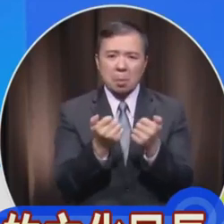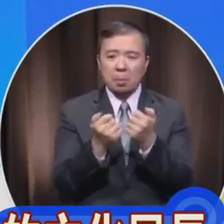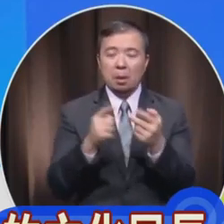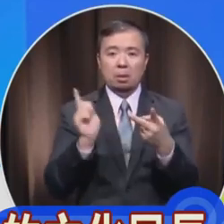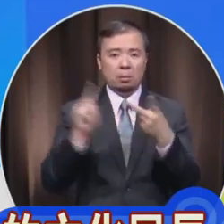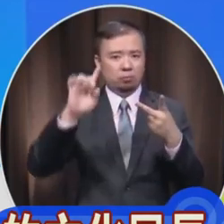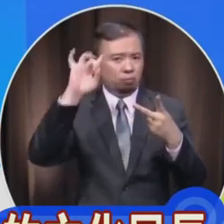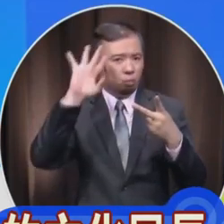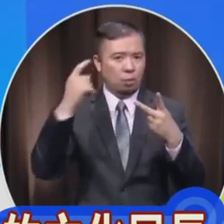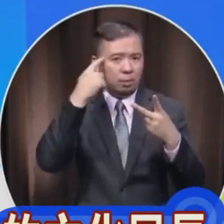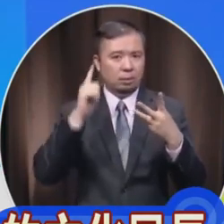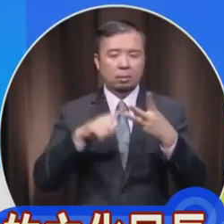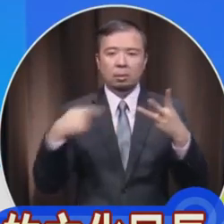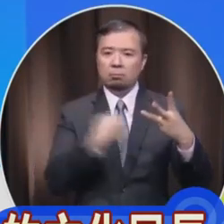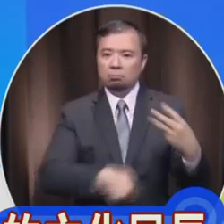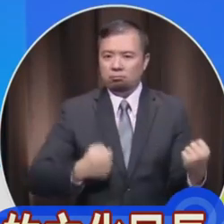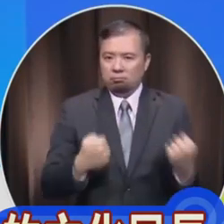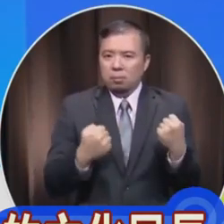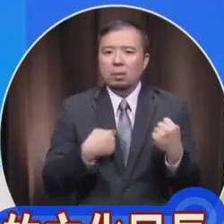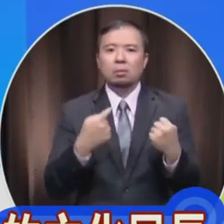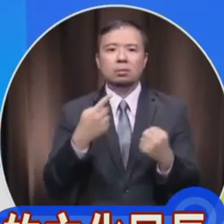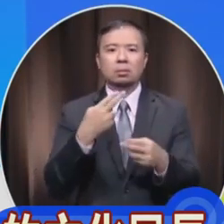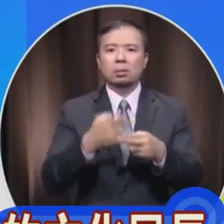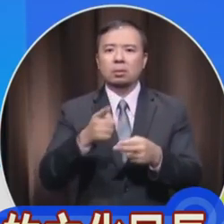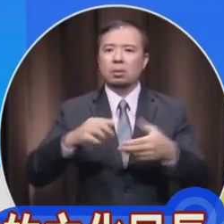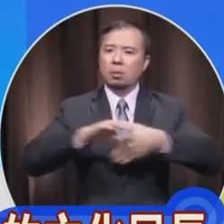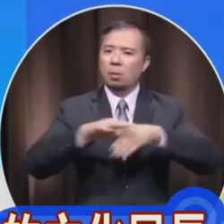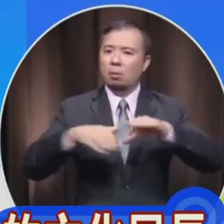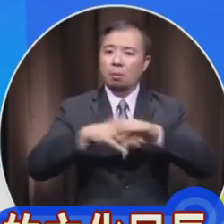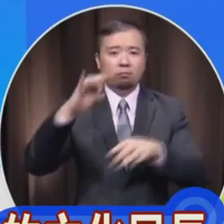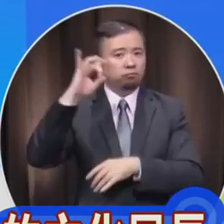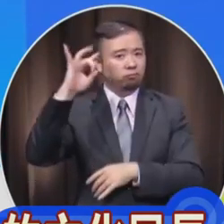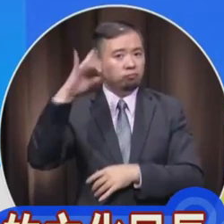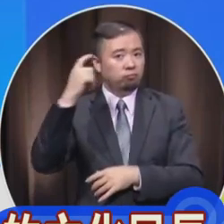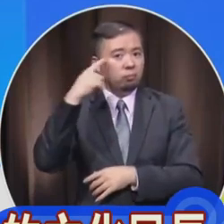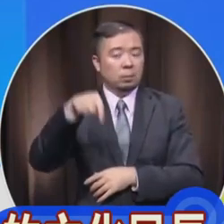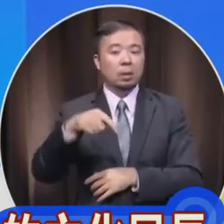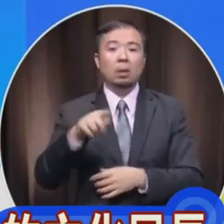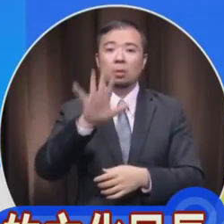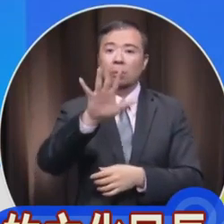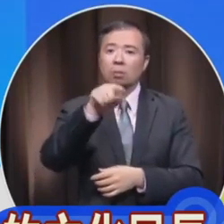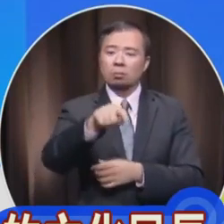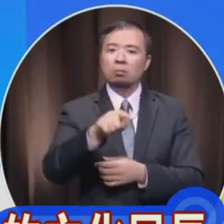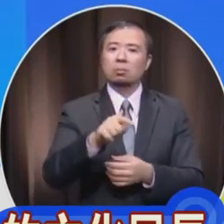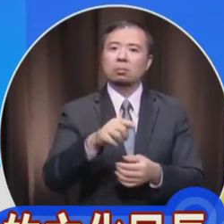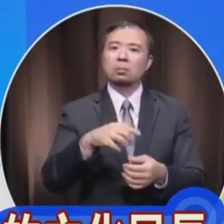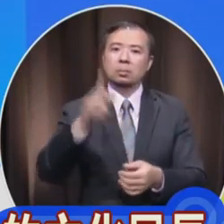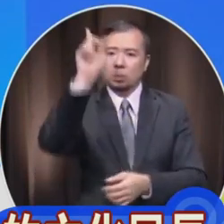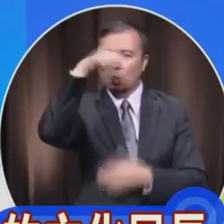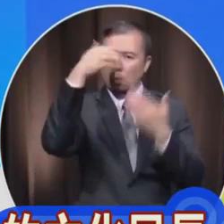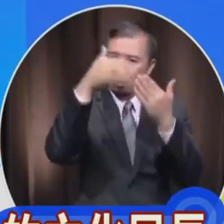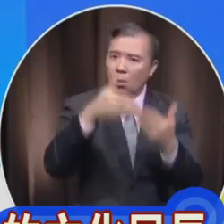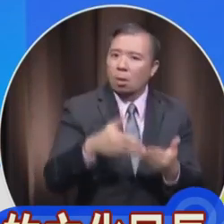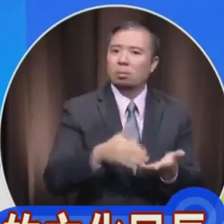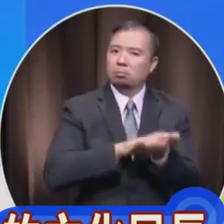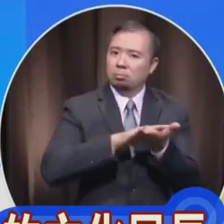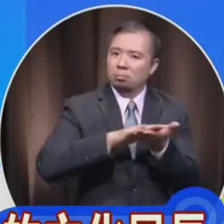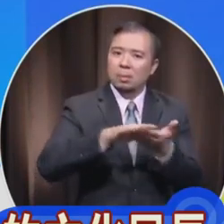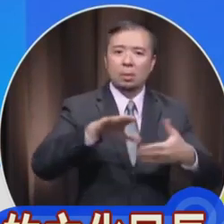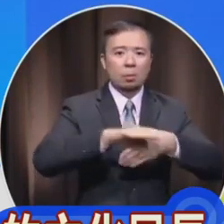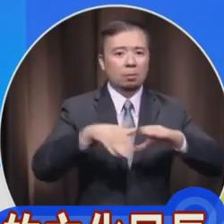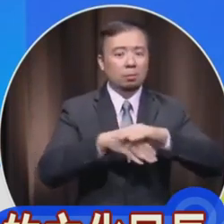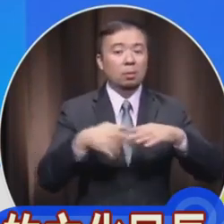这些也都是属于可以在文创这一块。所以文化本身有纯文化，但是文化纯文化之外，我希